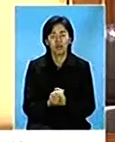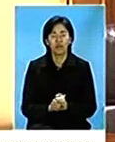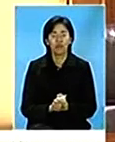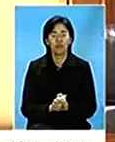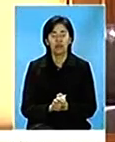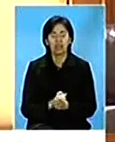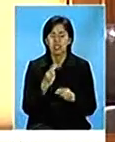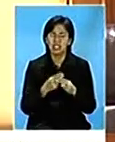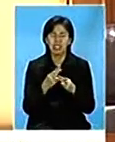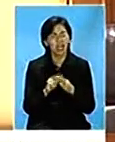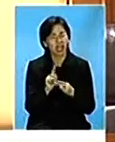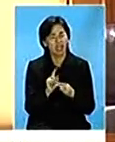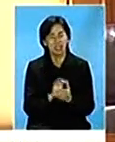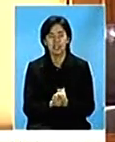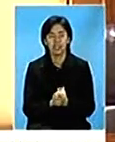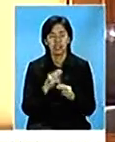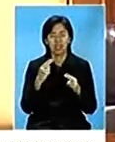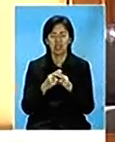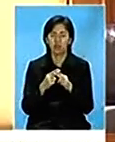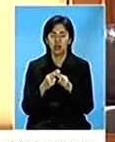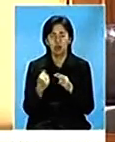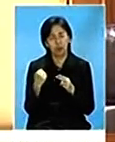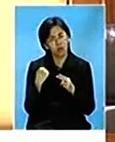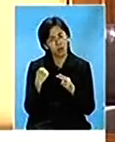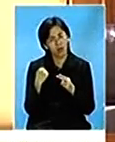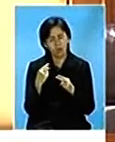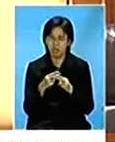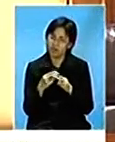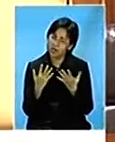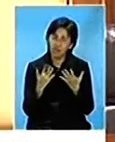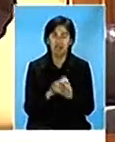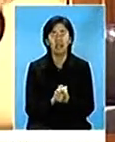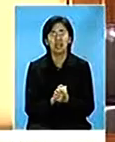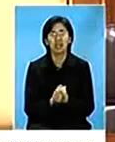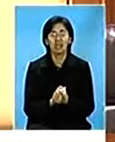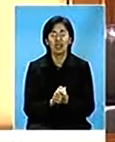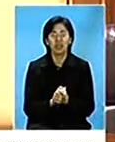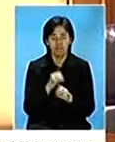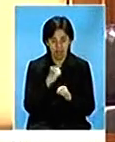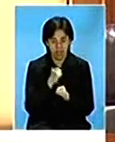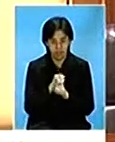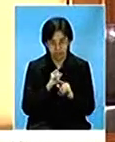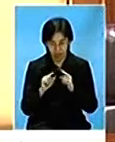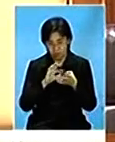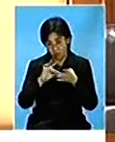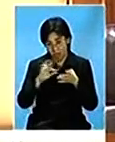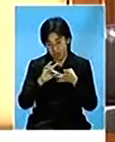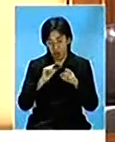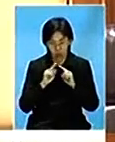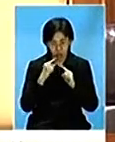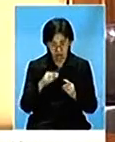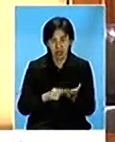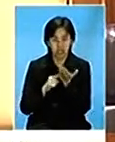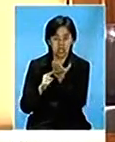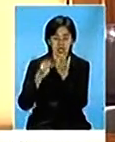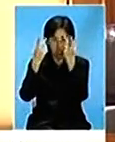อะไรกระทรวงอะไรนะความมั่นคงนั่นนะไปทำแฟลตนะครับตอนนี้เขาก็เสนอมาแล้วแต่ท่านนายกก็สั่